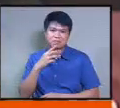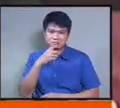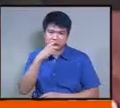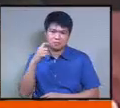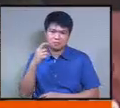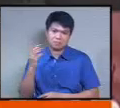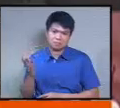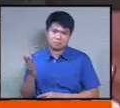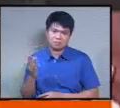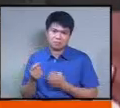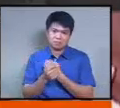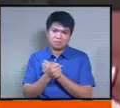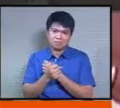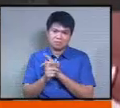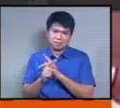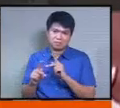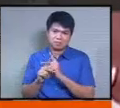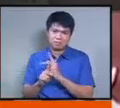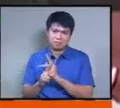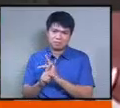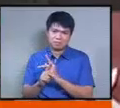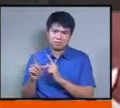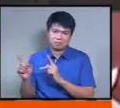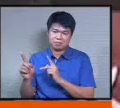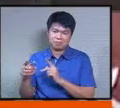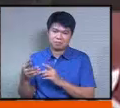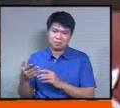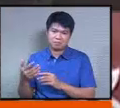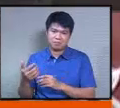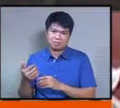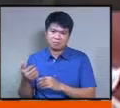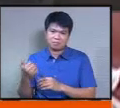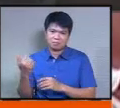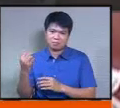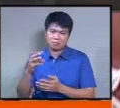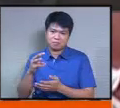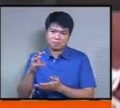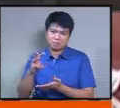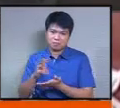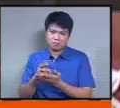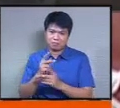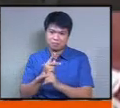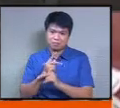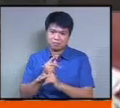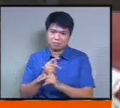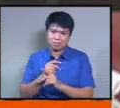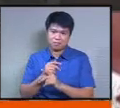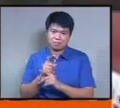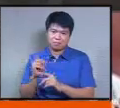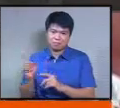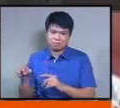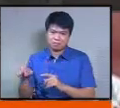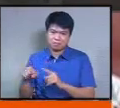ma'am. Mas safe siya kaysa sa ako. Napadyo yung lugar nga mas safe siya. So, hindi magun ako ma-assure, ma'am, nga. Sa